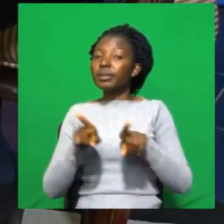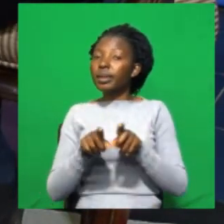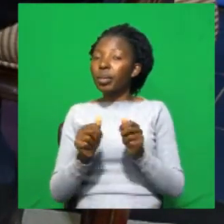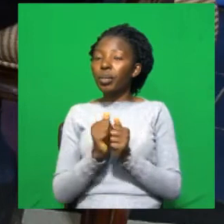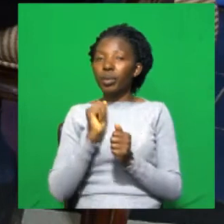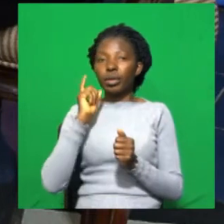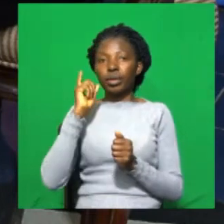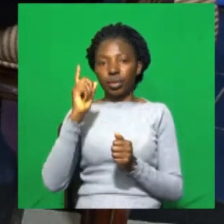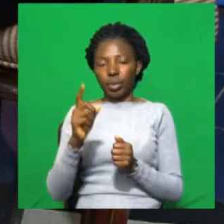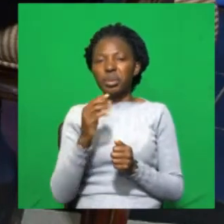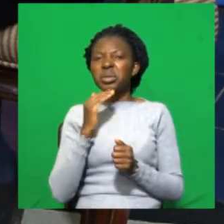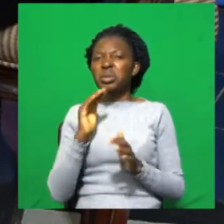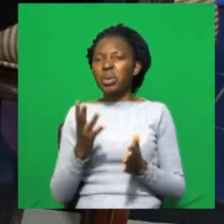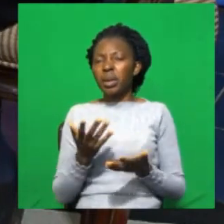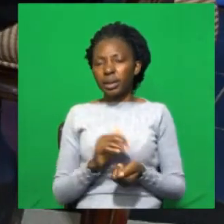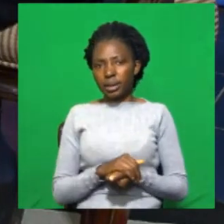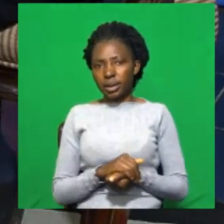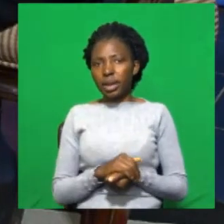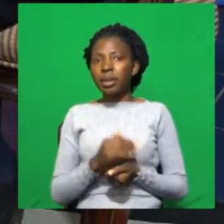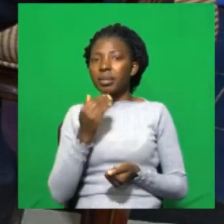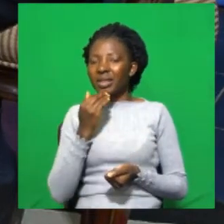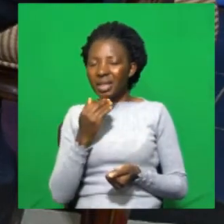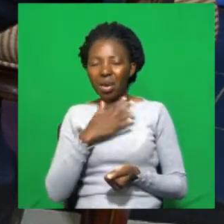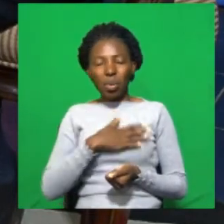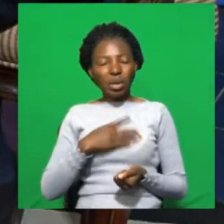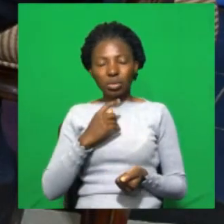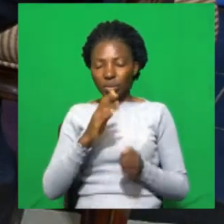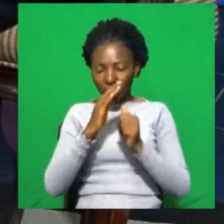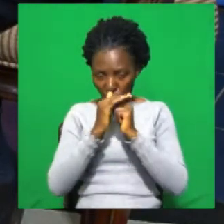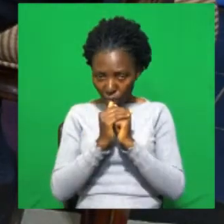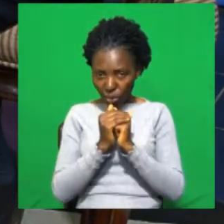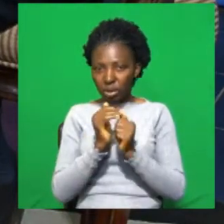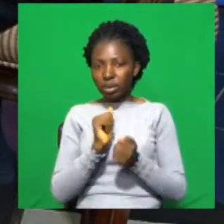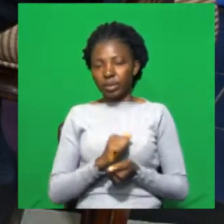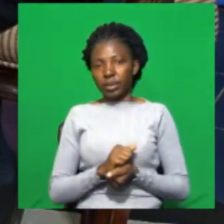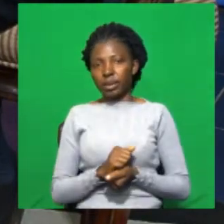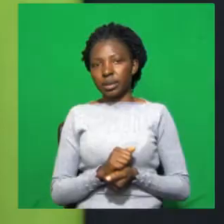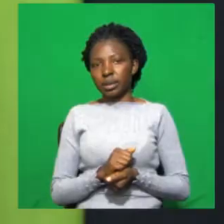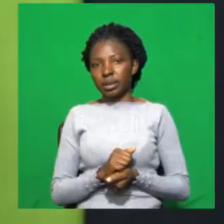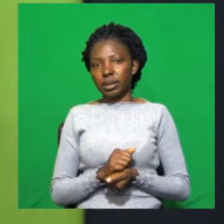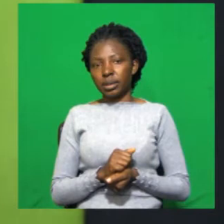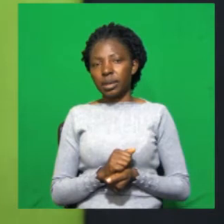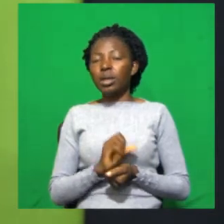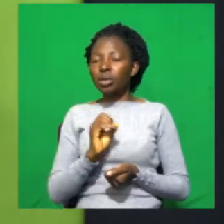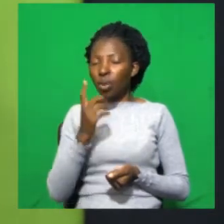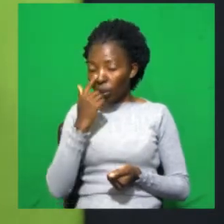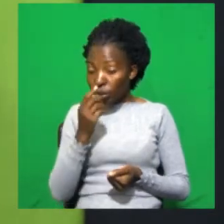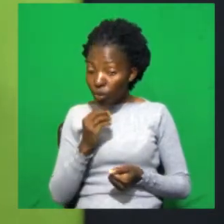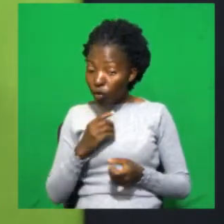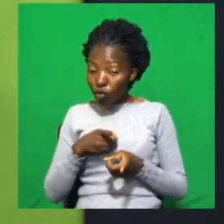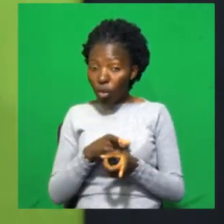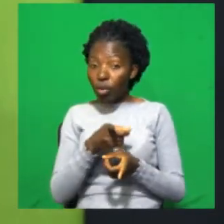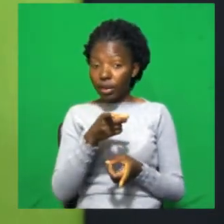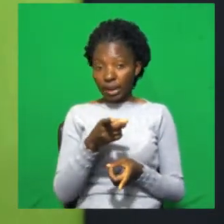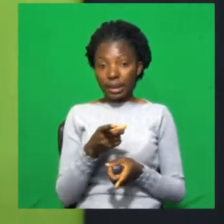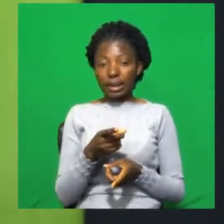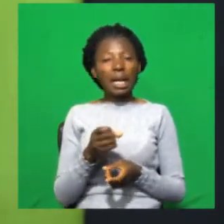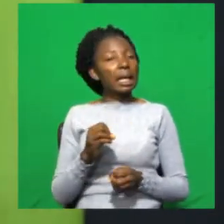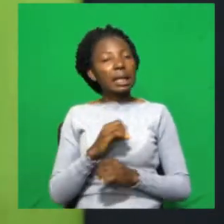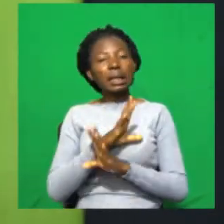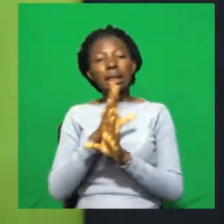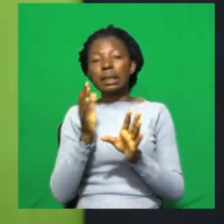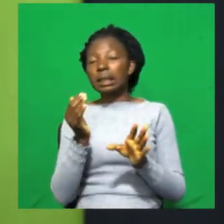Mwari. Kuti kudii manje apa? Kureva kuti anodawo kunamatwa. Anodawo kunamatwa. Vateereri mukanyatsotedza zvakanaka muchaona kuti